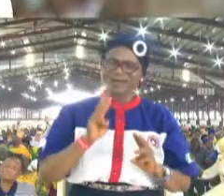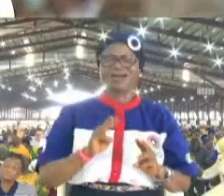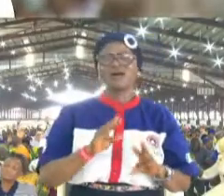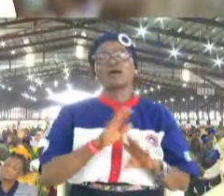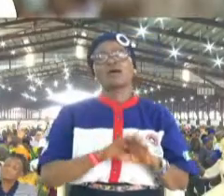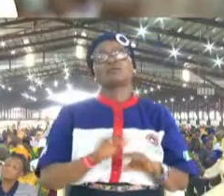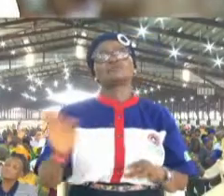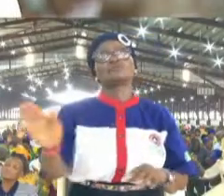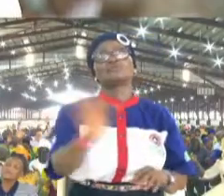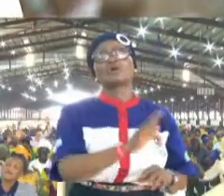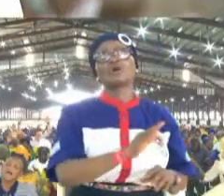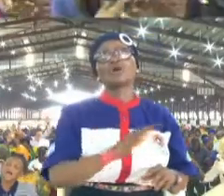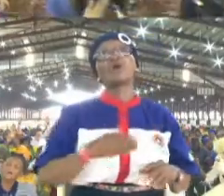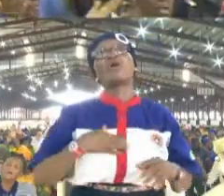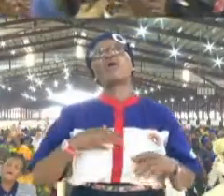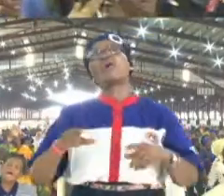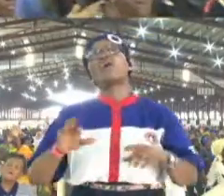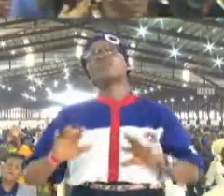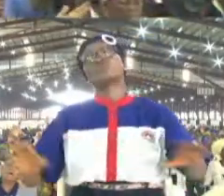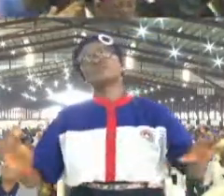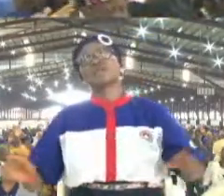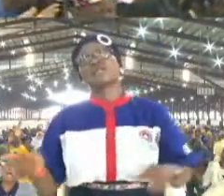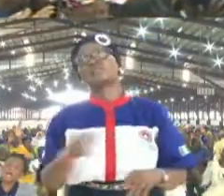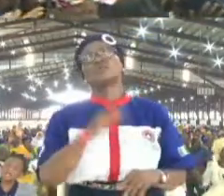Ẹ ò ní febi kẹ́yìn ayo.